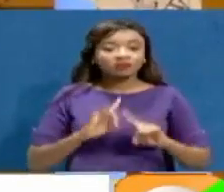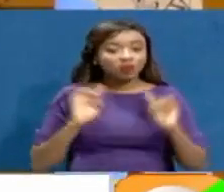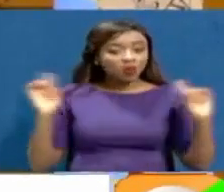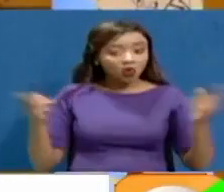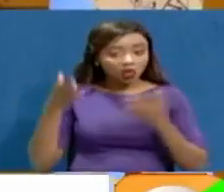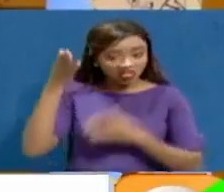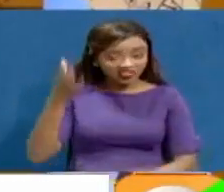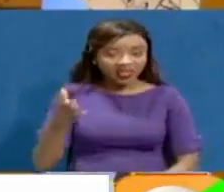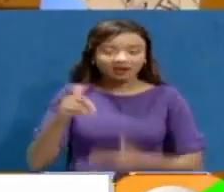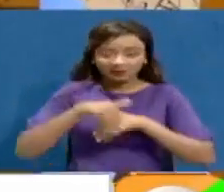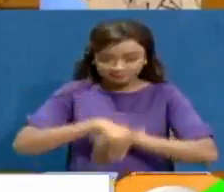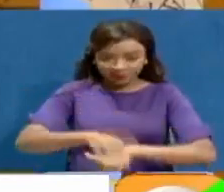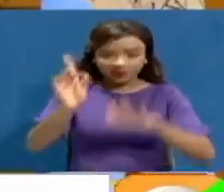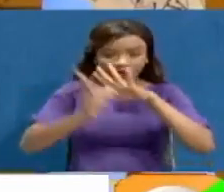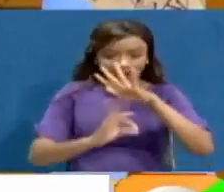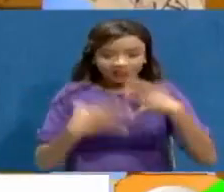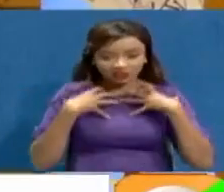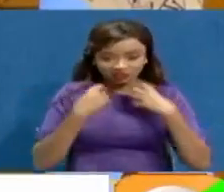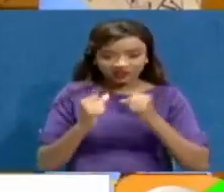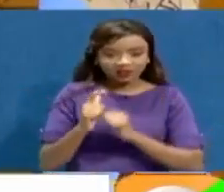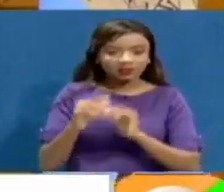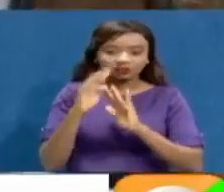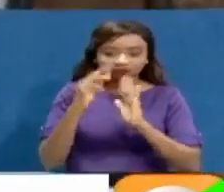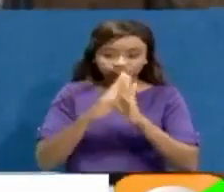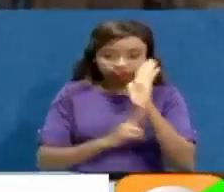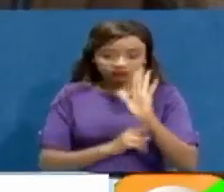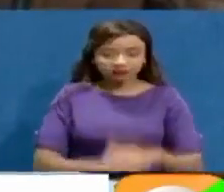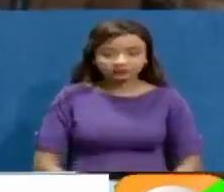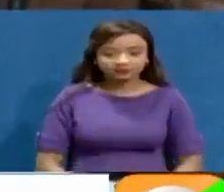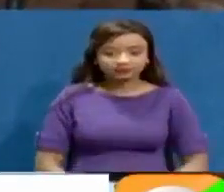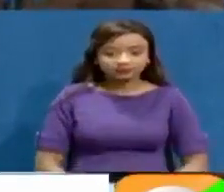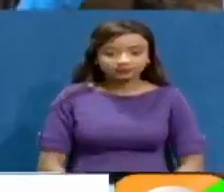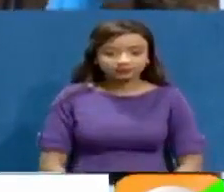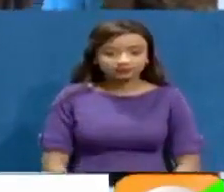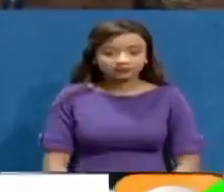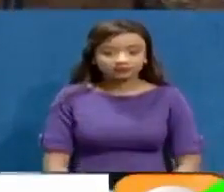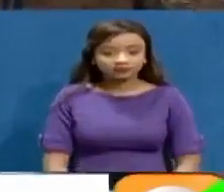attendance abiding with the Ministry of Health protocols.